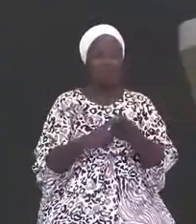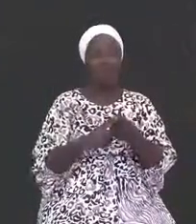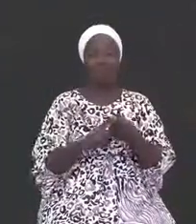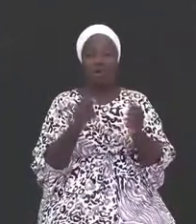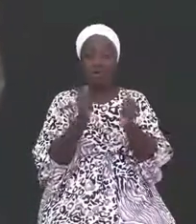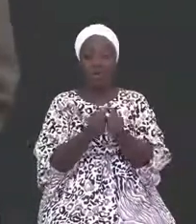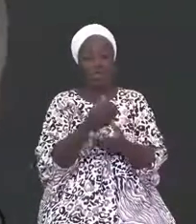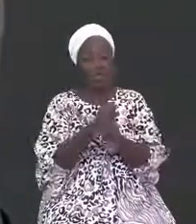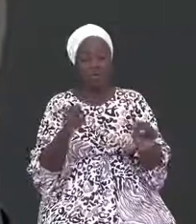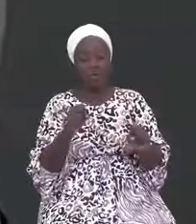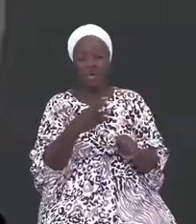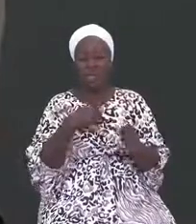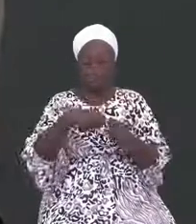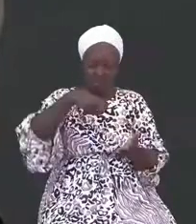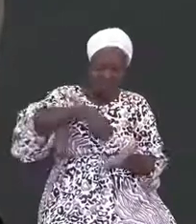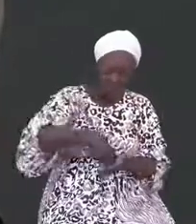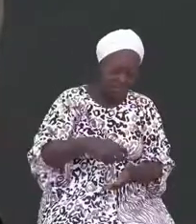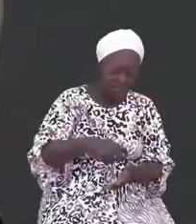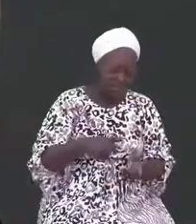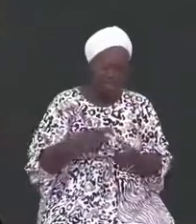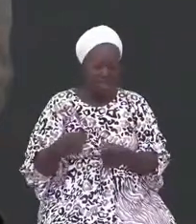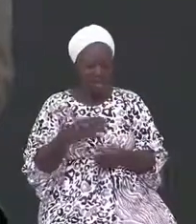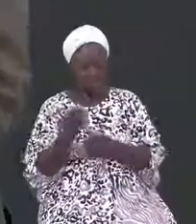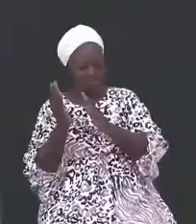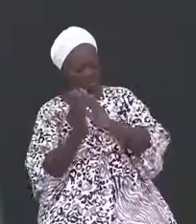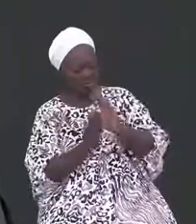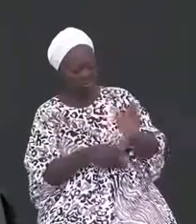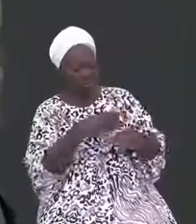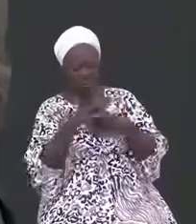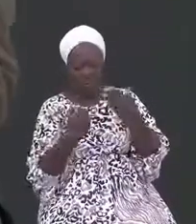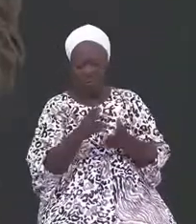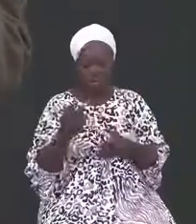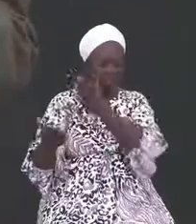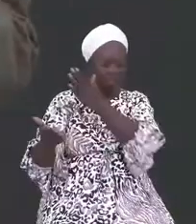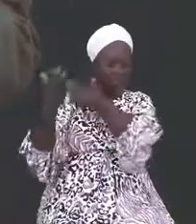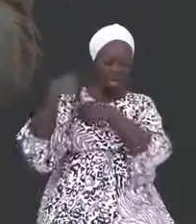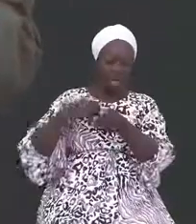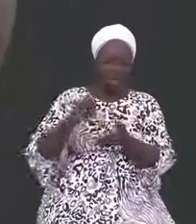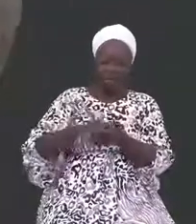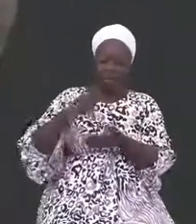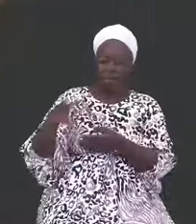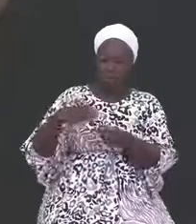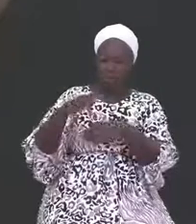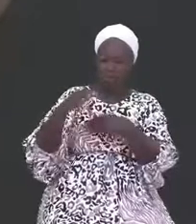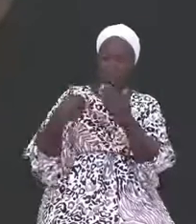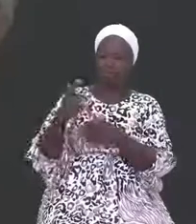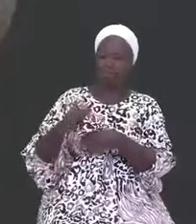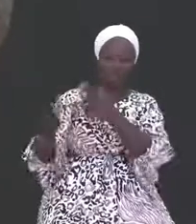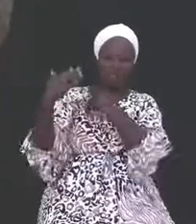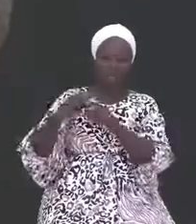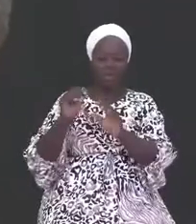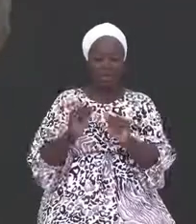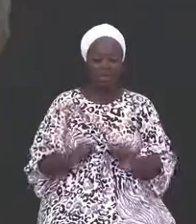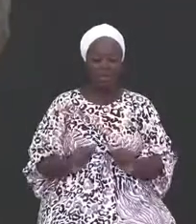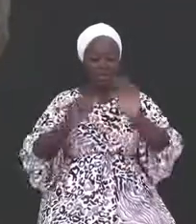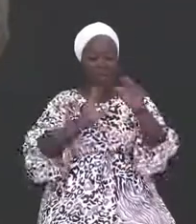Et nous fléchissons le genou, nous fléchissons le cœur. Et nous mettons nos armes devant Dieu